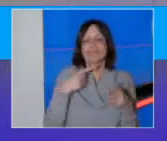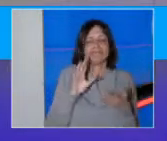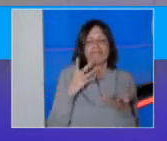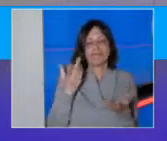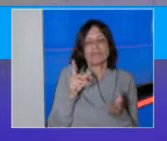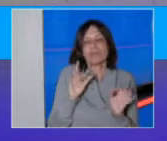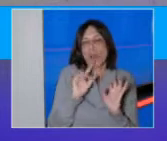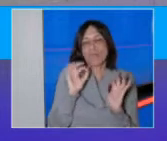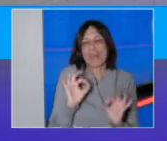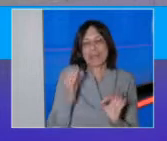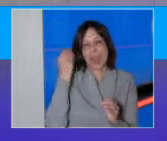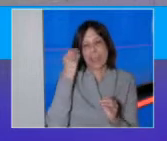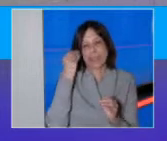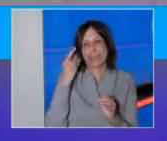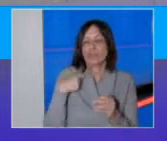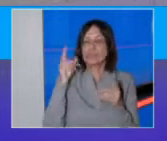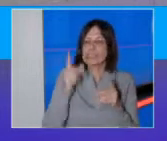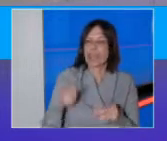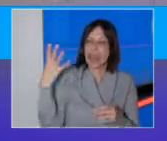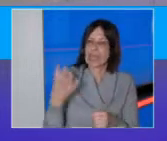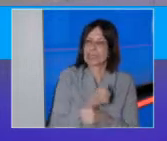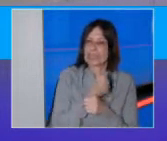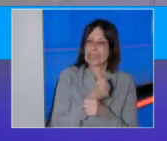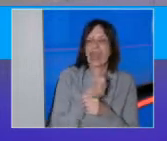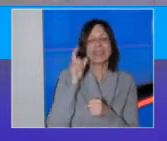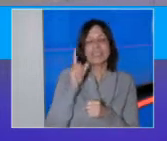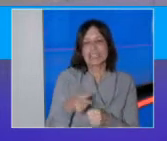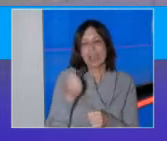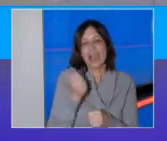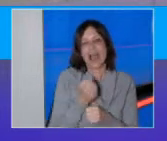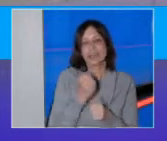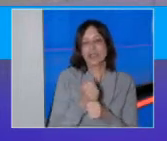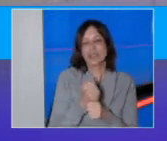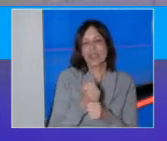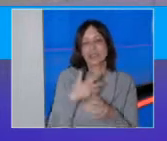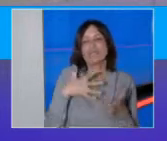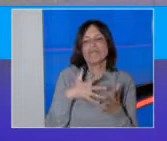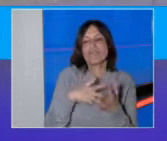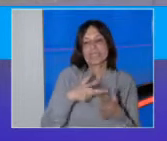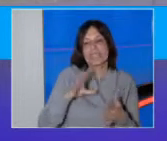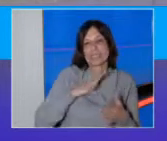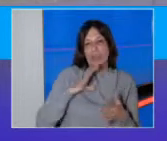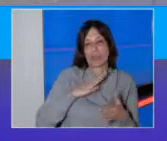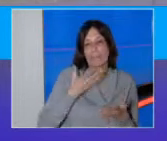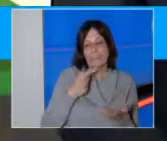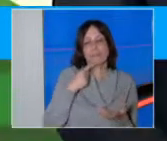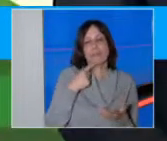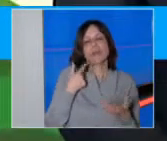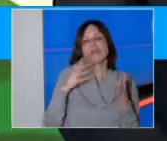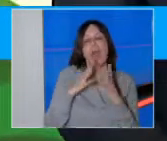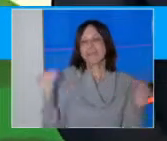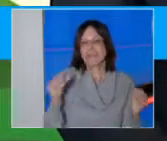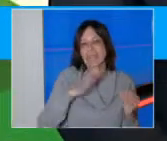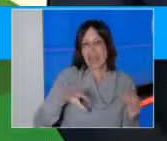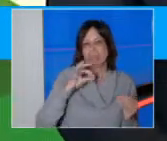צריכים לבחור, אמרנו את זה גם היום ואמרה את זה גם ועדת חינוך, בין רע לרע. אנחנו צריכים לעשות ניהול סיכונים. וכרגע ניהול הסיכונים אומר שאנחנו מאבדים את